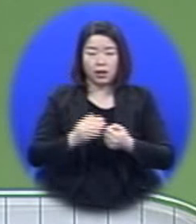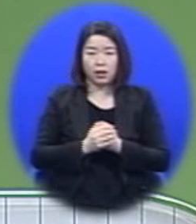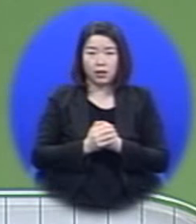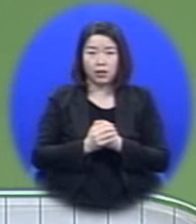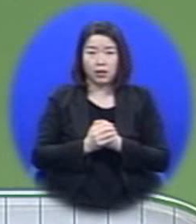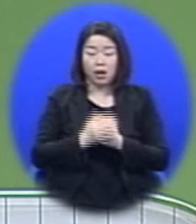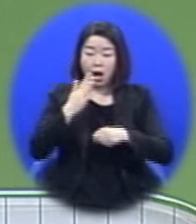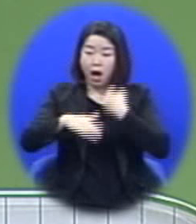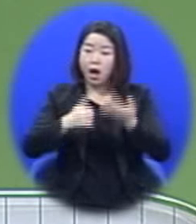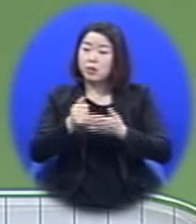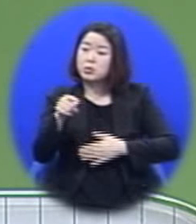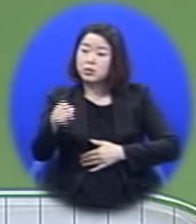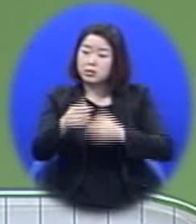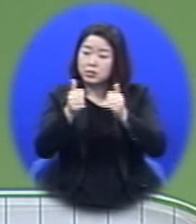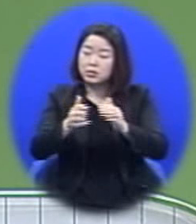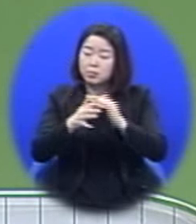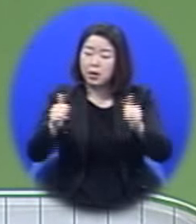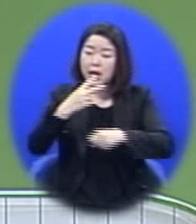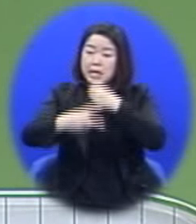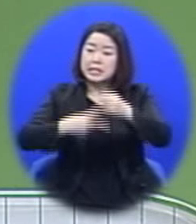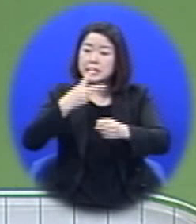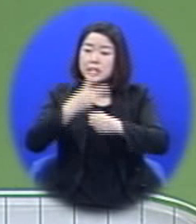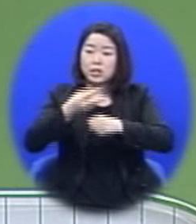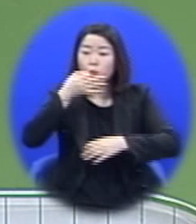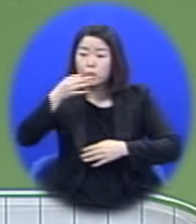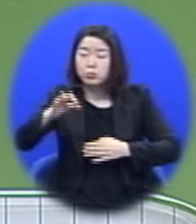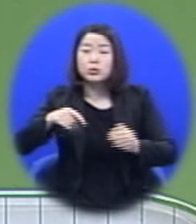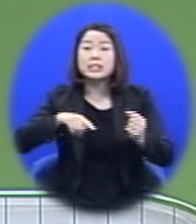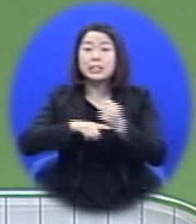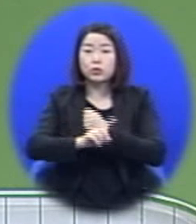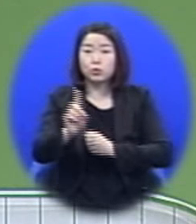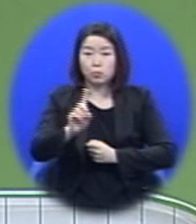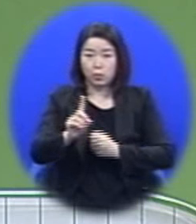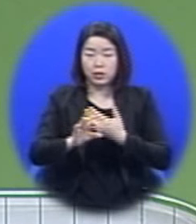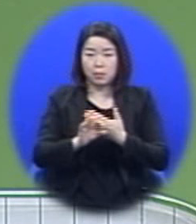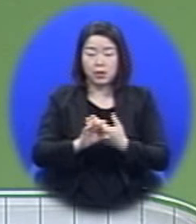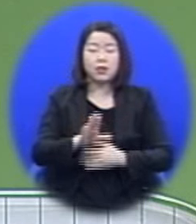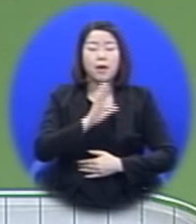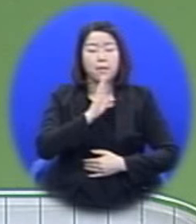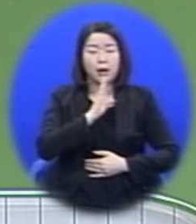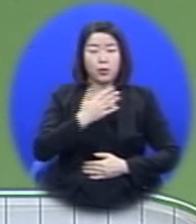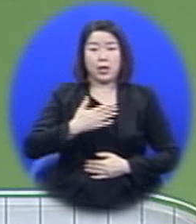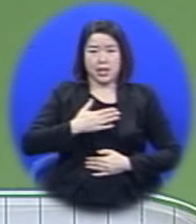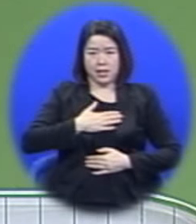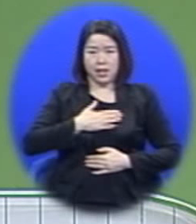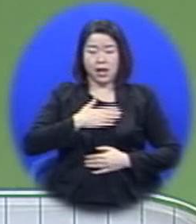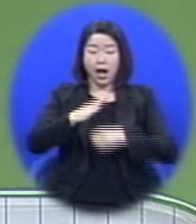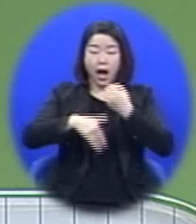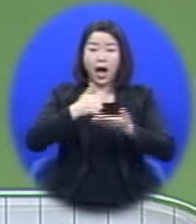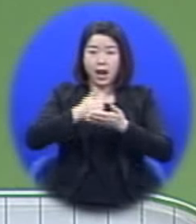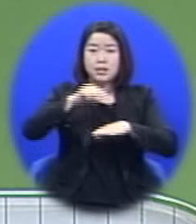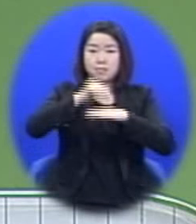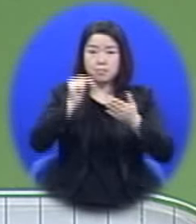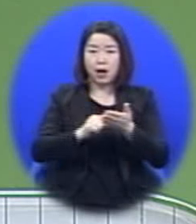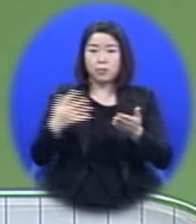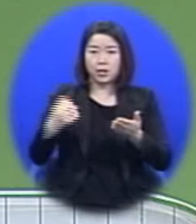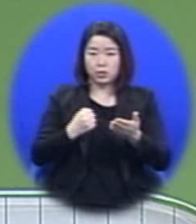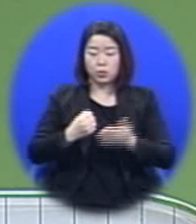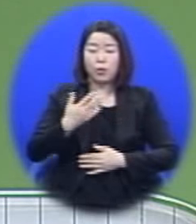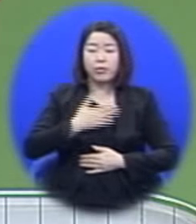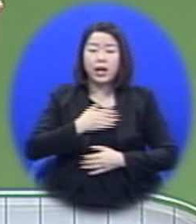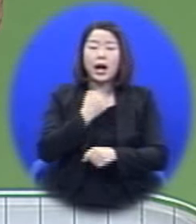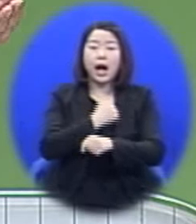하나님이 그 재판관을 신이라고까지 이렇게 말씀하신 것은 바로 내 마음을 가지고 내가 하고 싶은